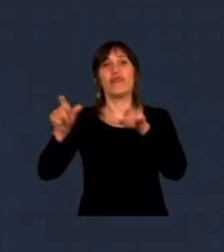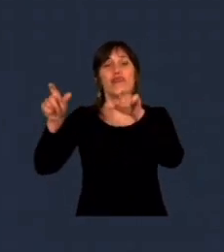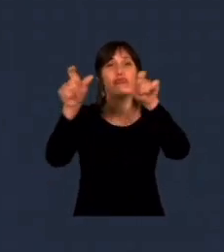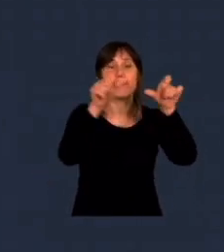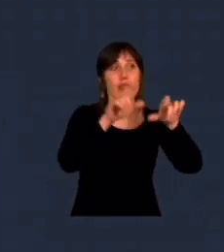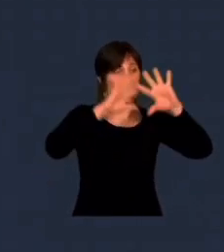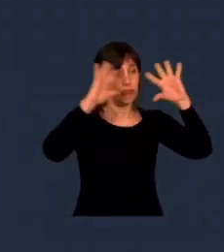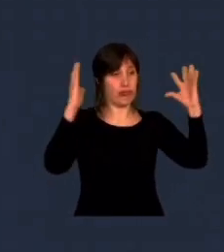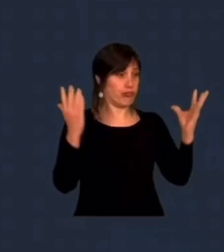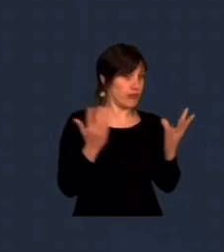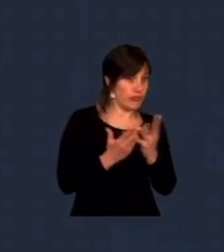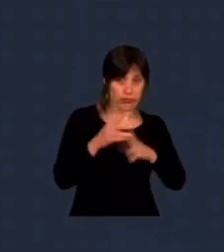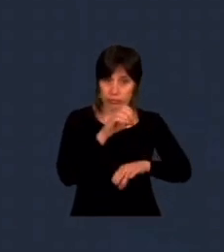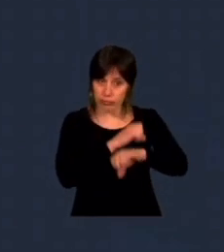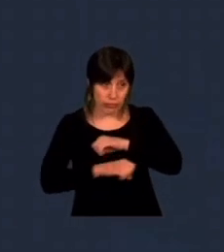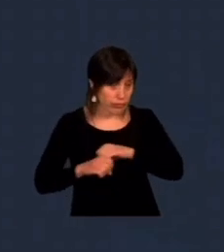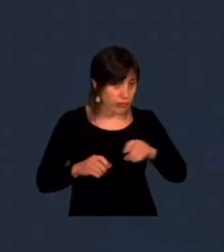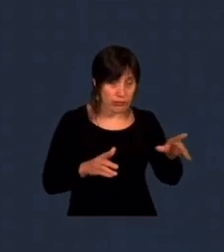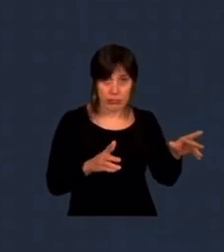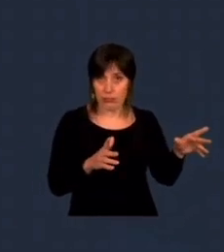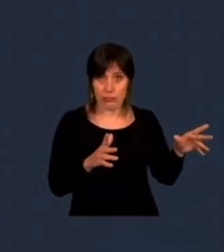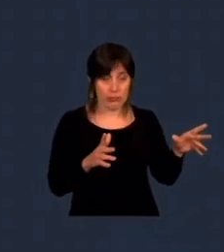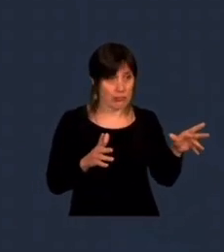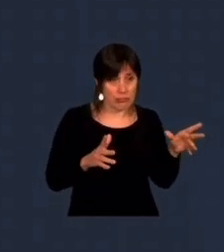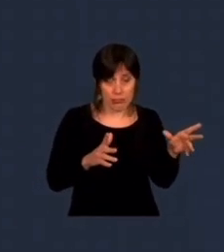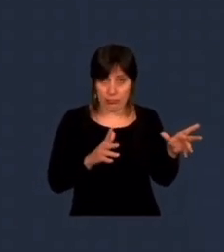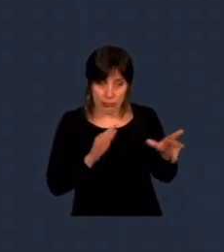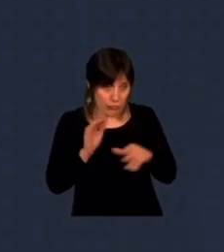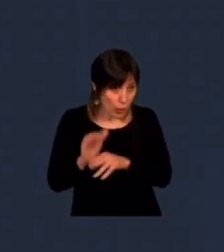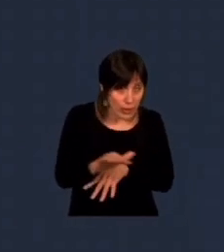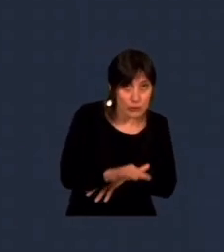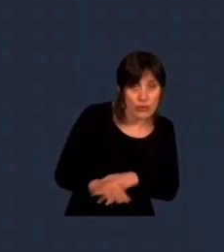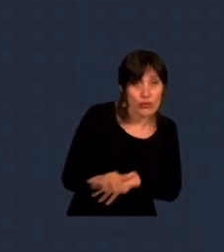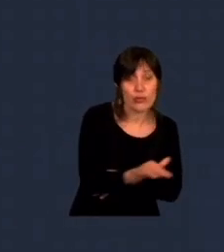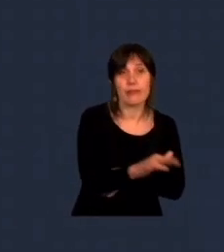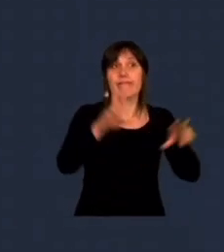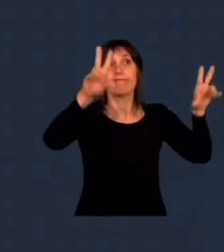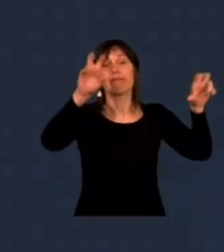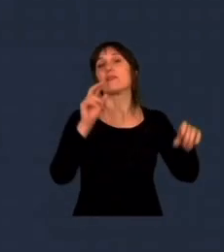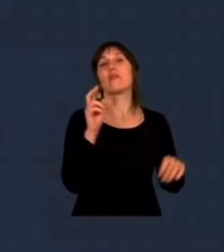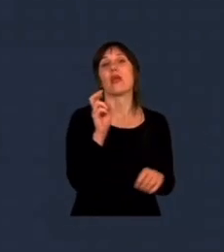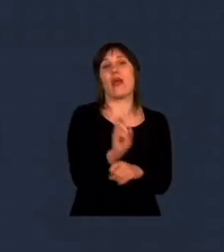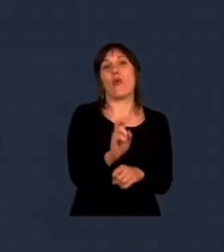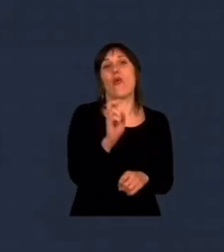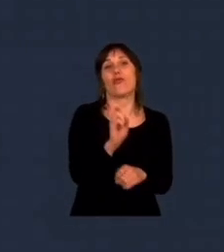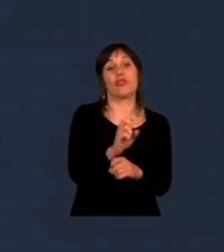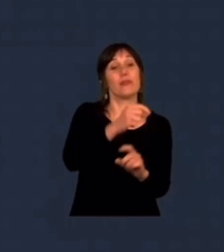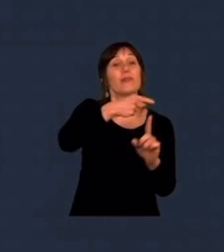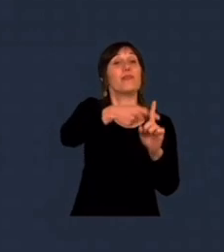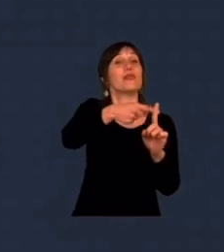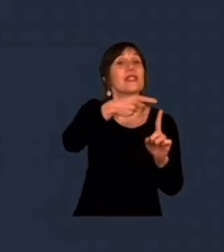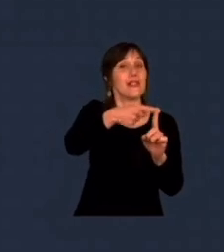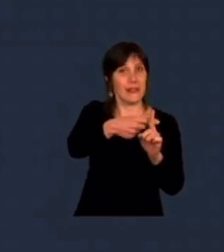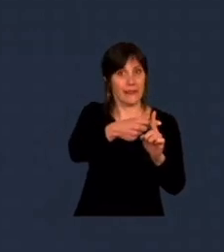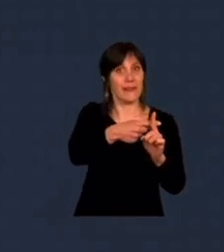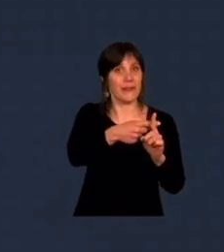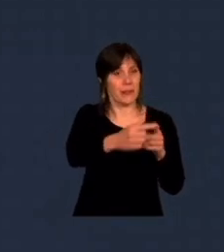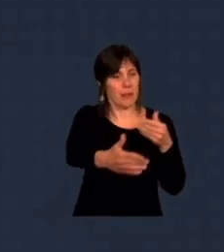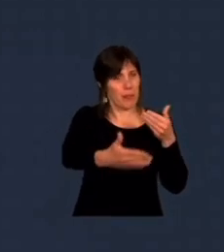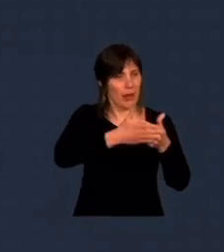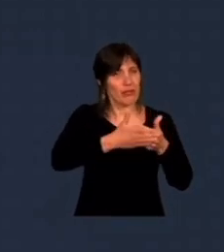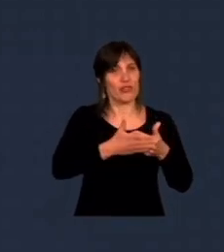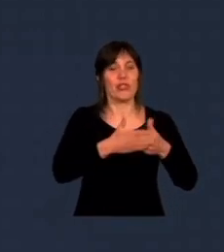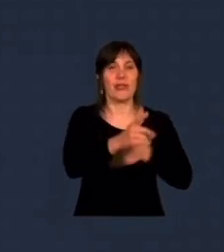lits de rivière. Elles pratiquent en quelque sorte une écologie positive, au plus près de la nature, et l'on sait aujourd'hui l'utilité d'une